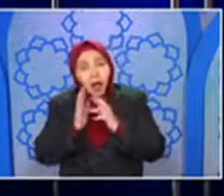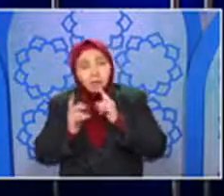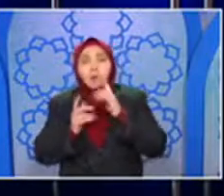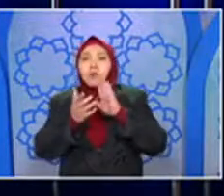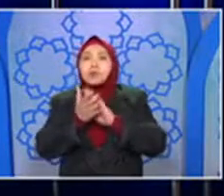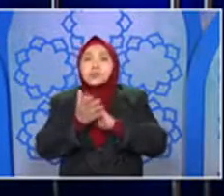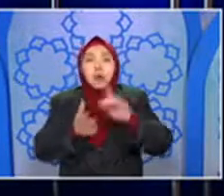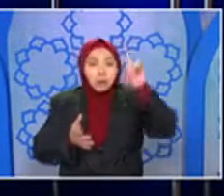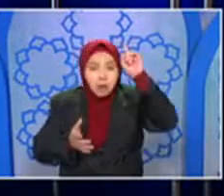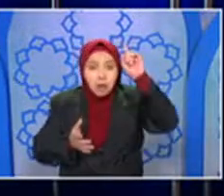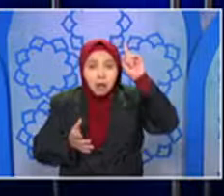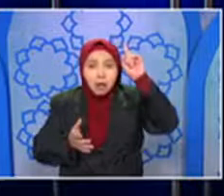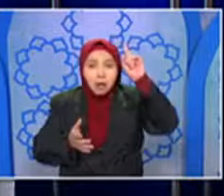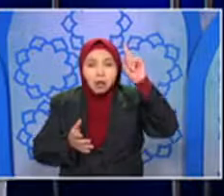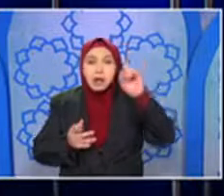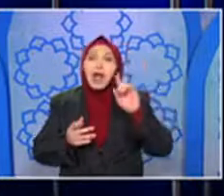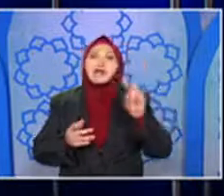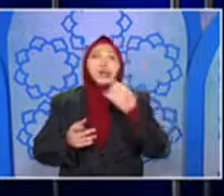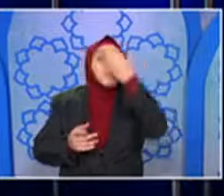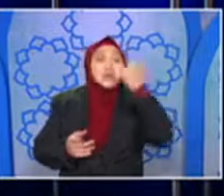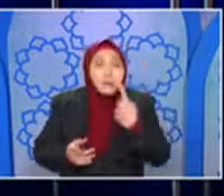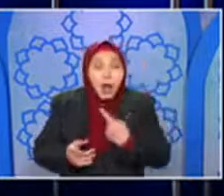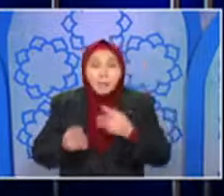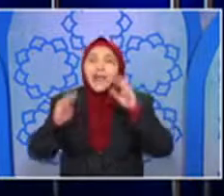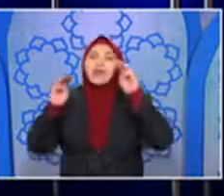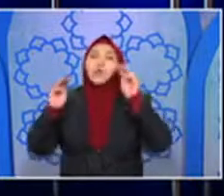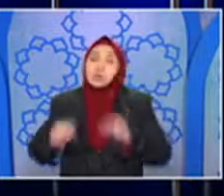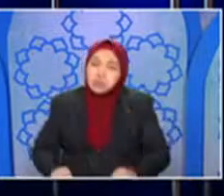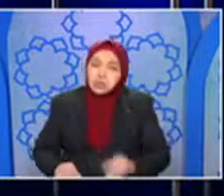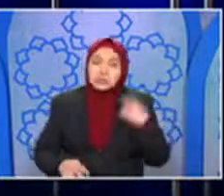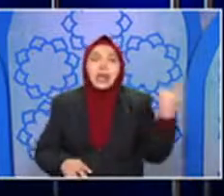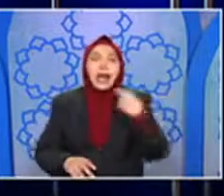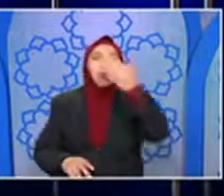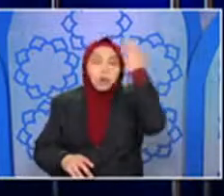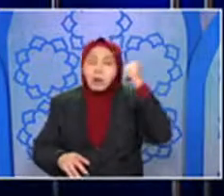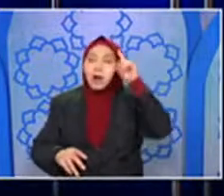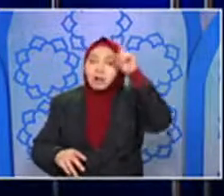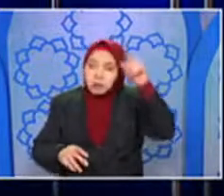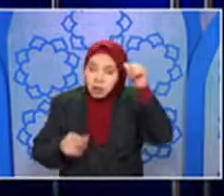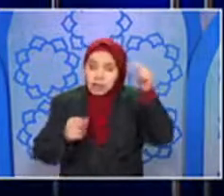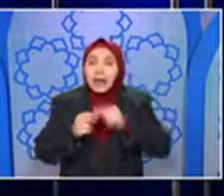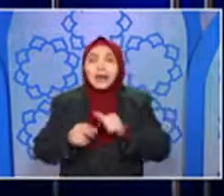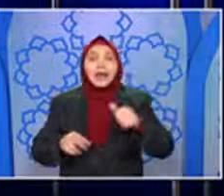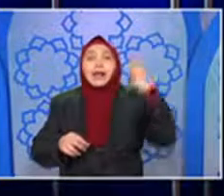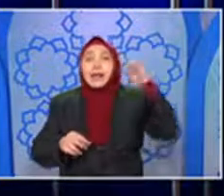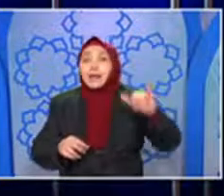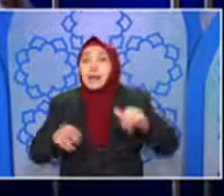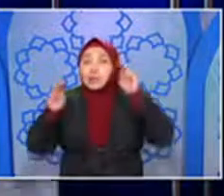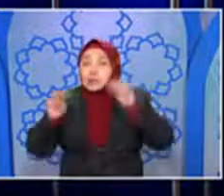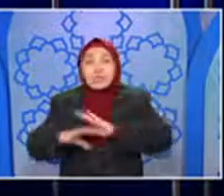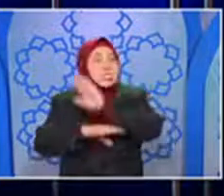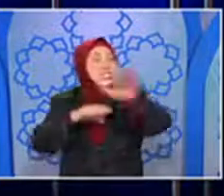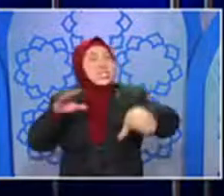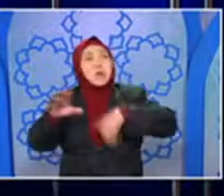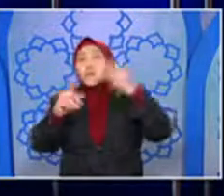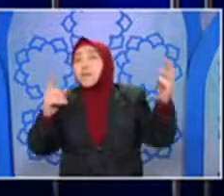lupa siapa? Manusia. Manusia selalu lupa. Allah ingatkan, hei manusia, sedang semua makhluk ini